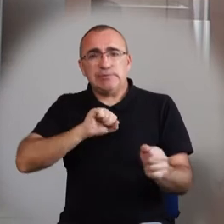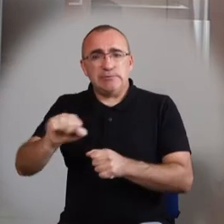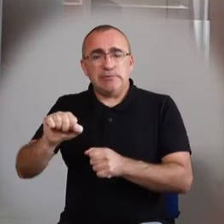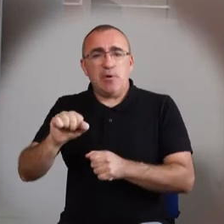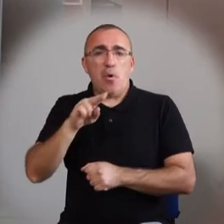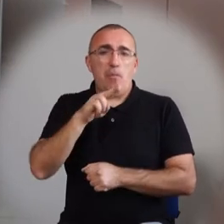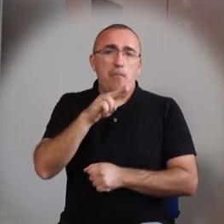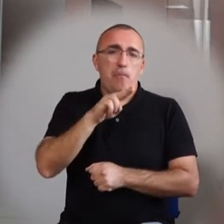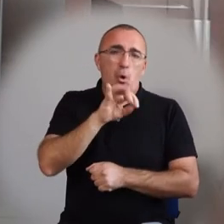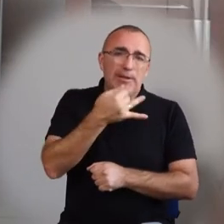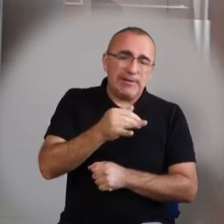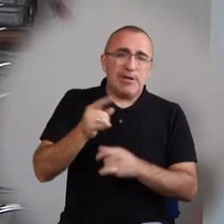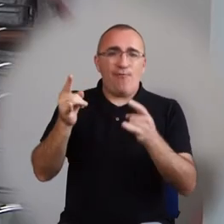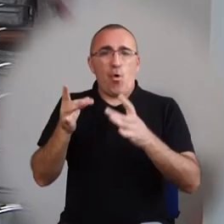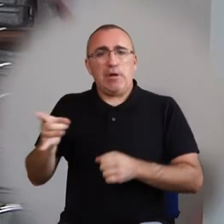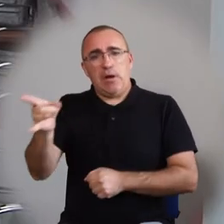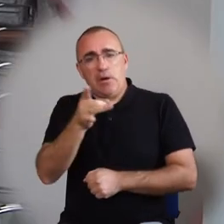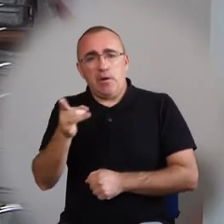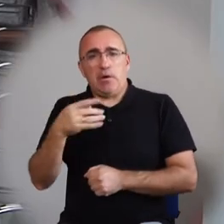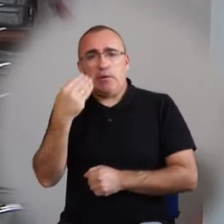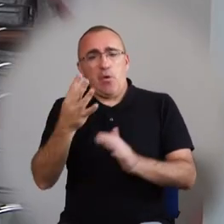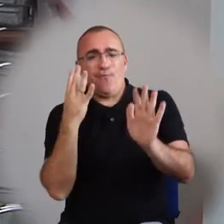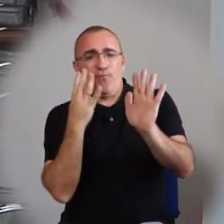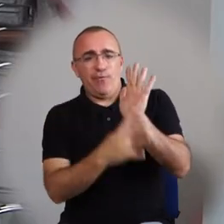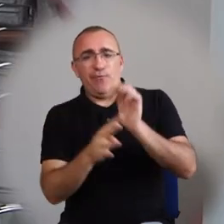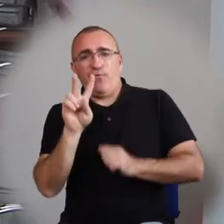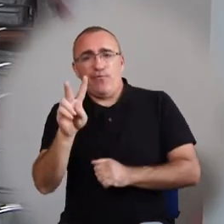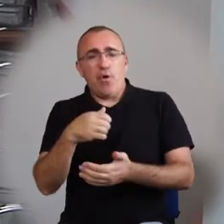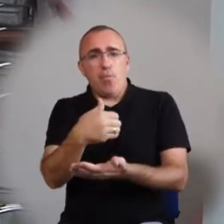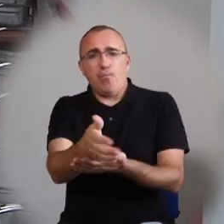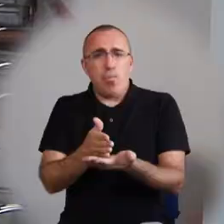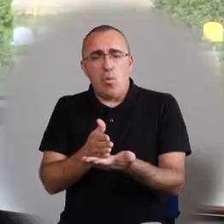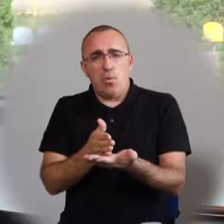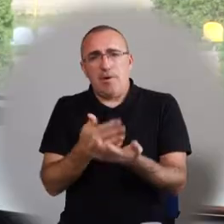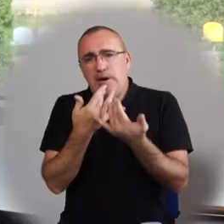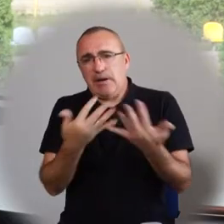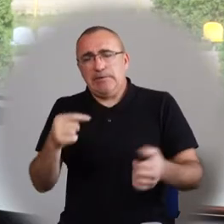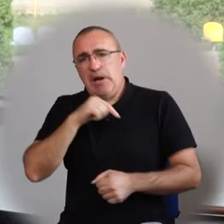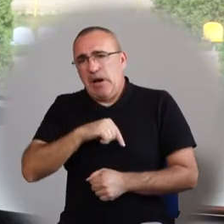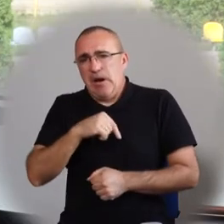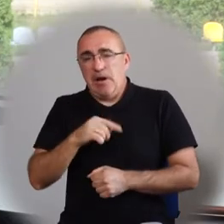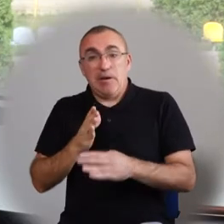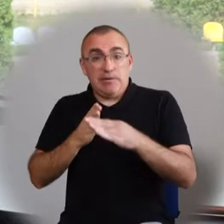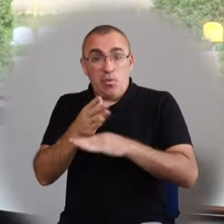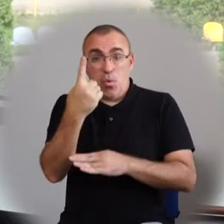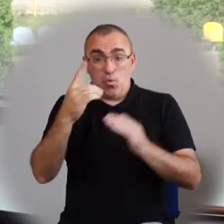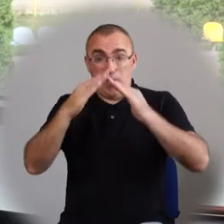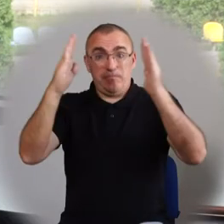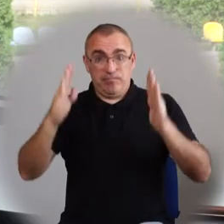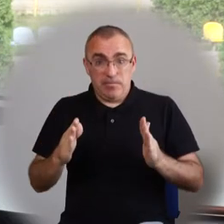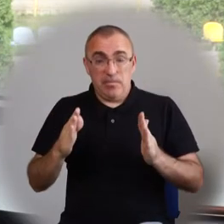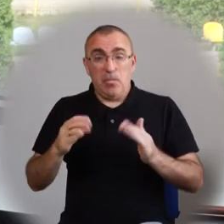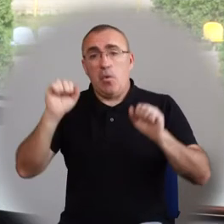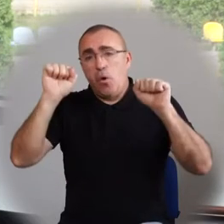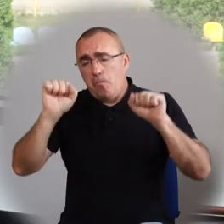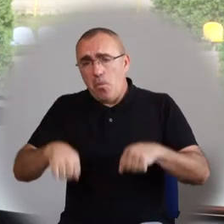управління соціального захисту Подільського і Фортечного району, які надають 92 послуги різного характеру. Тобто, зайшовши